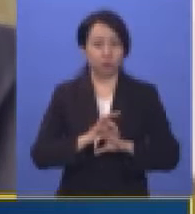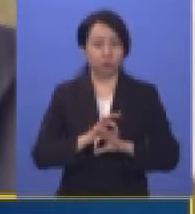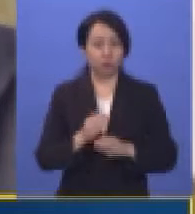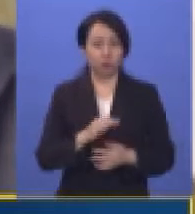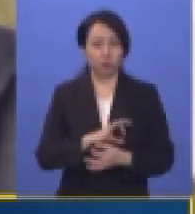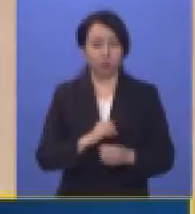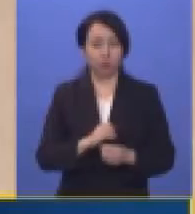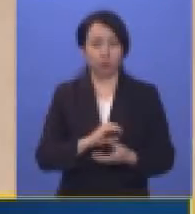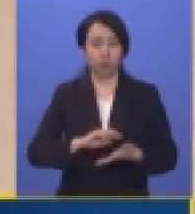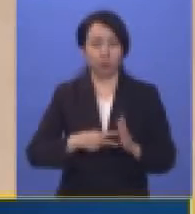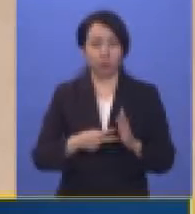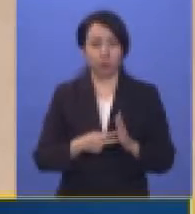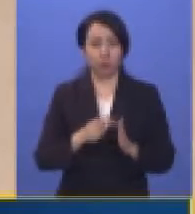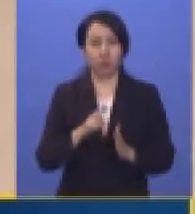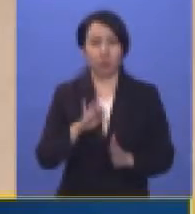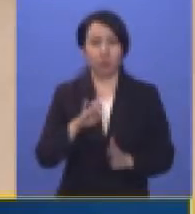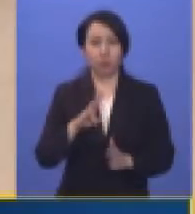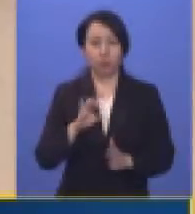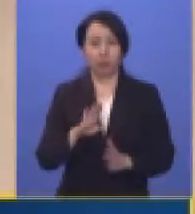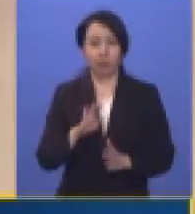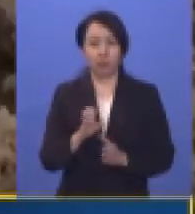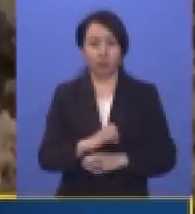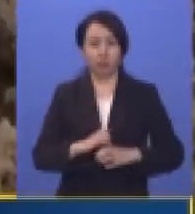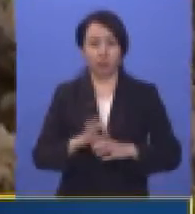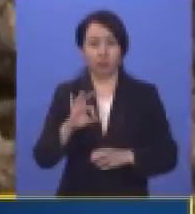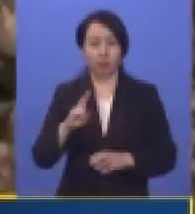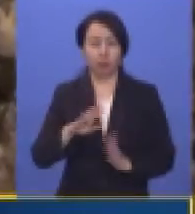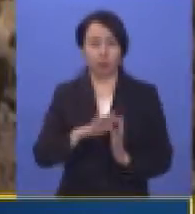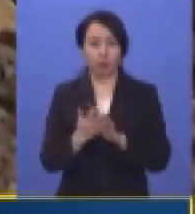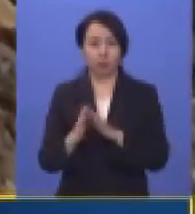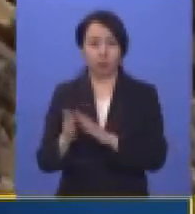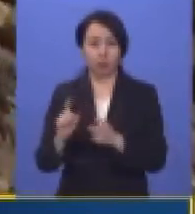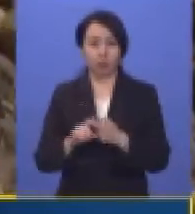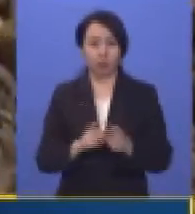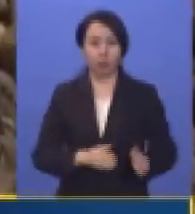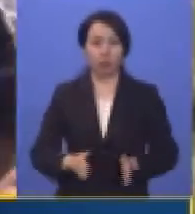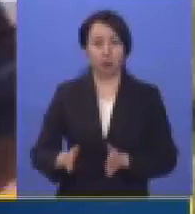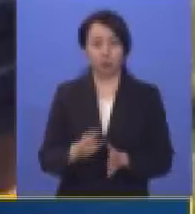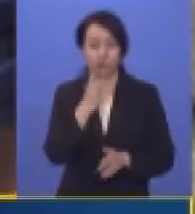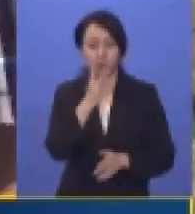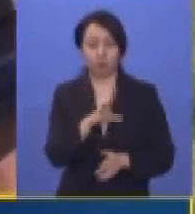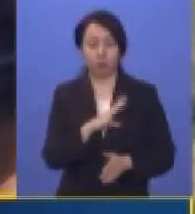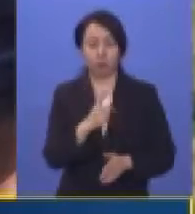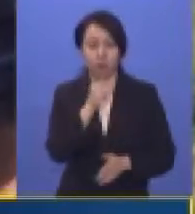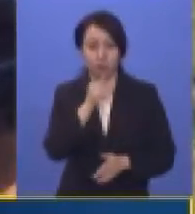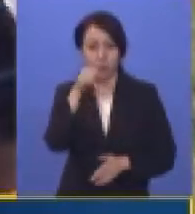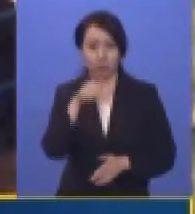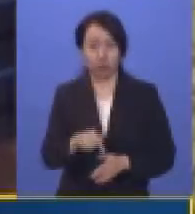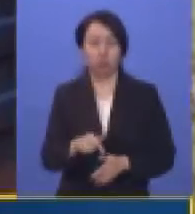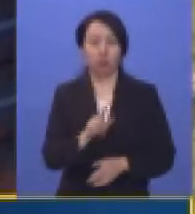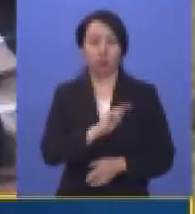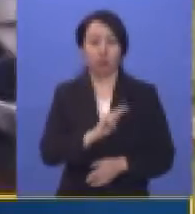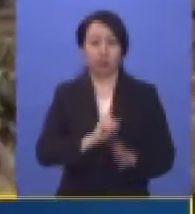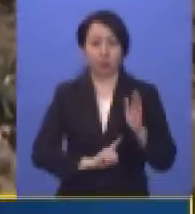жақсы қожалық. Кейін Ерік Сұлтанов Краснокиевка Октябрьская ауылдарын байланыстыратын жолдың жағдайын көрді. Бір ай бұрын мұнда жөндеу